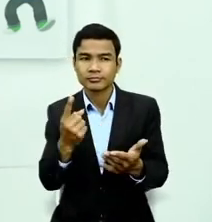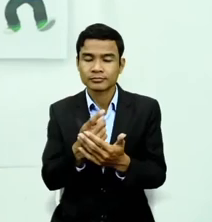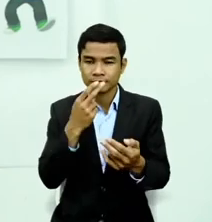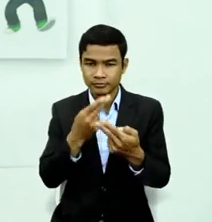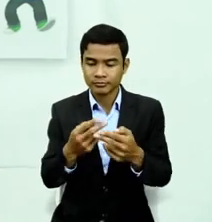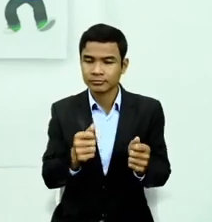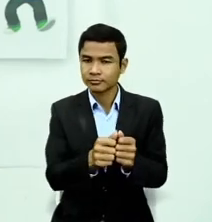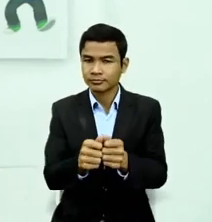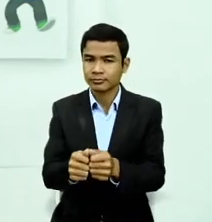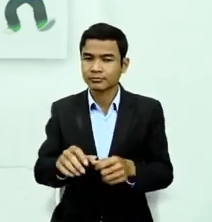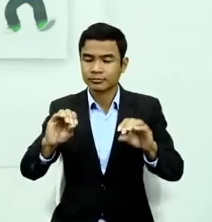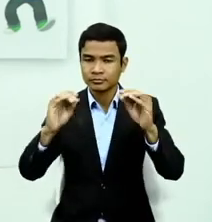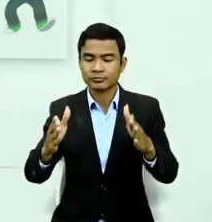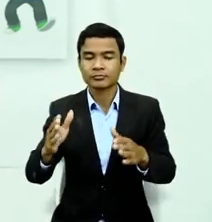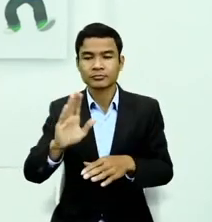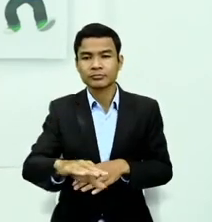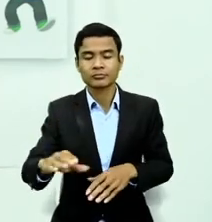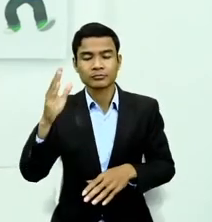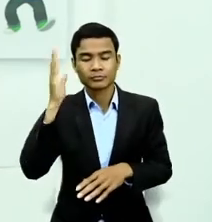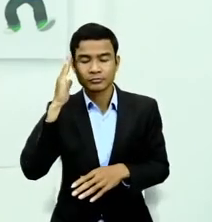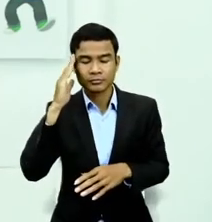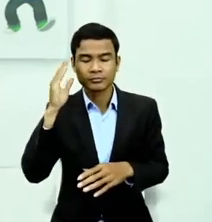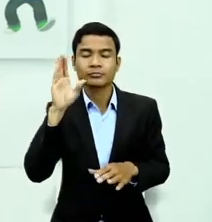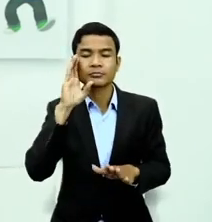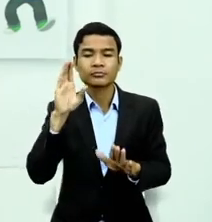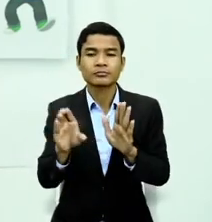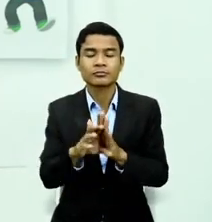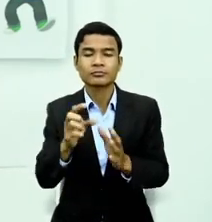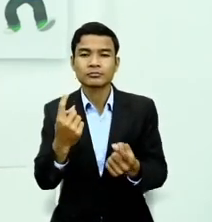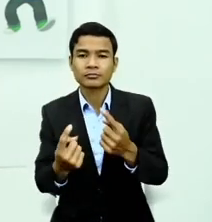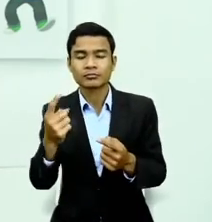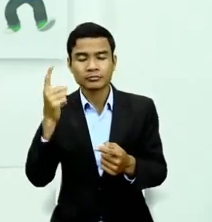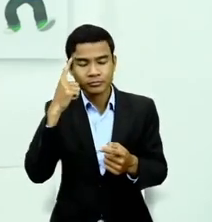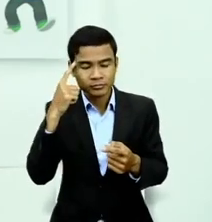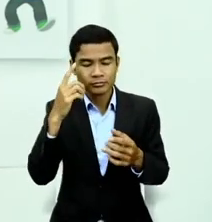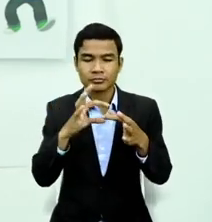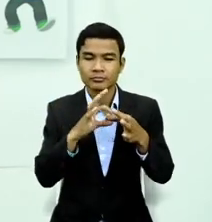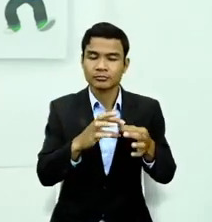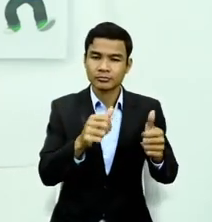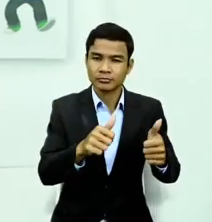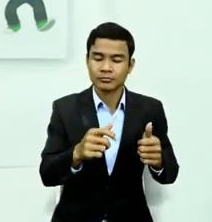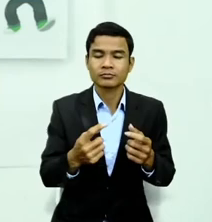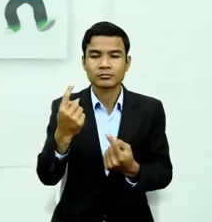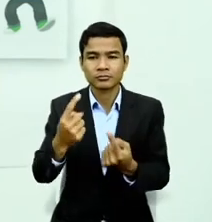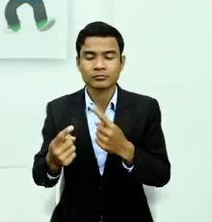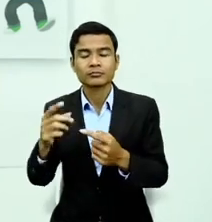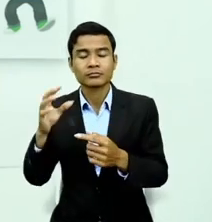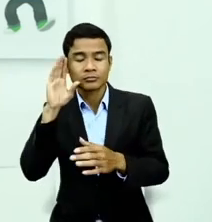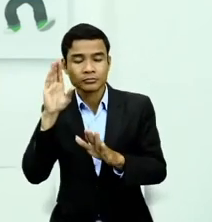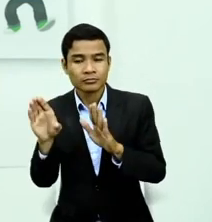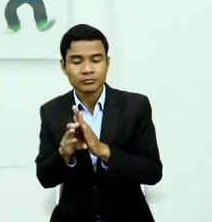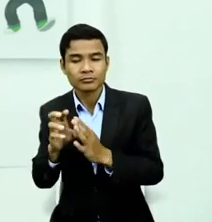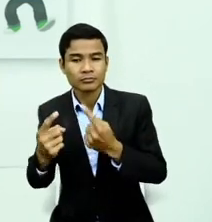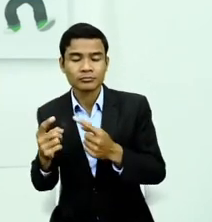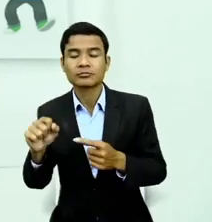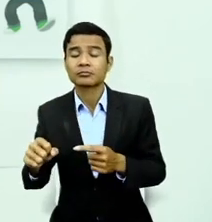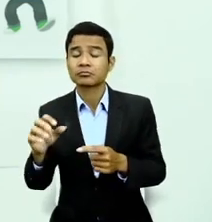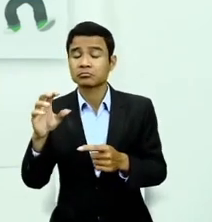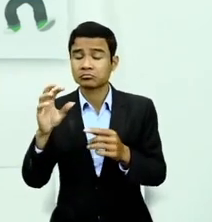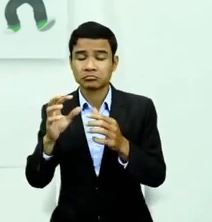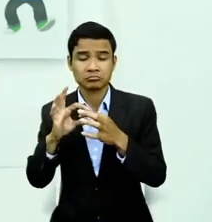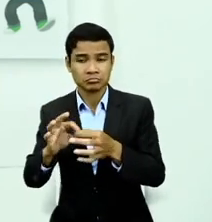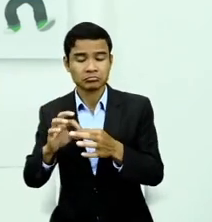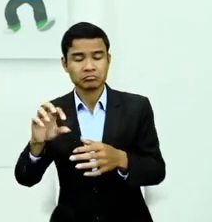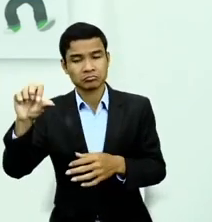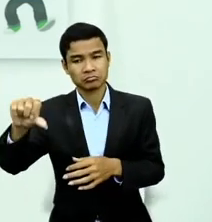hói hói của con đằng thà rục phết mùi nát đại bằng hai ông pi tầm nẹt tầm nồng lõ hói rục phết mùi nát đại bằng hai ông pi tầm nẹt tầm nồng